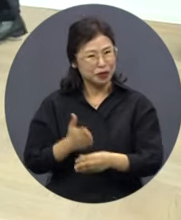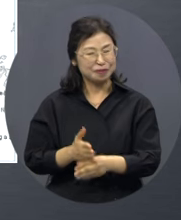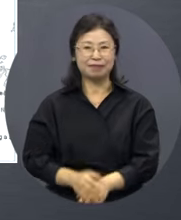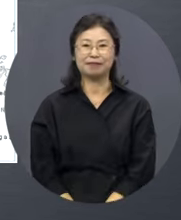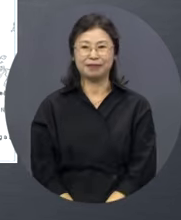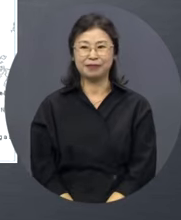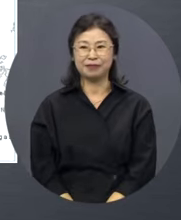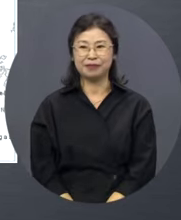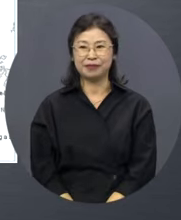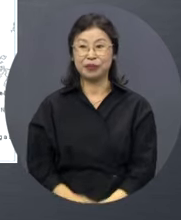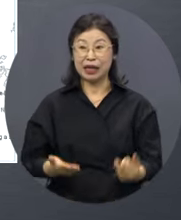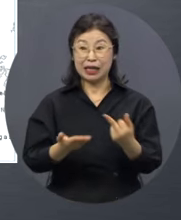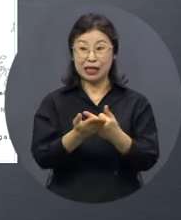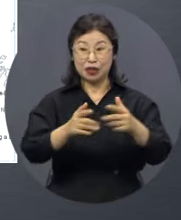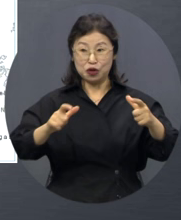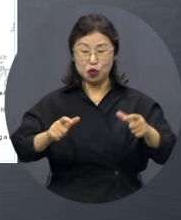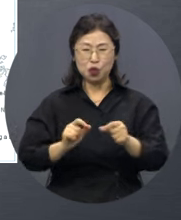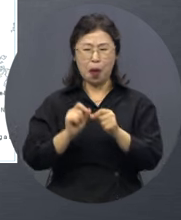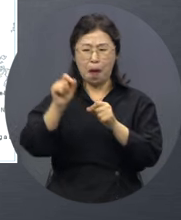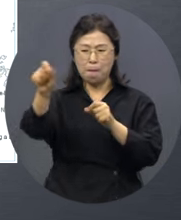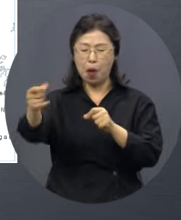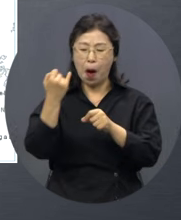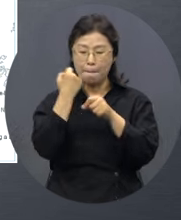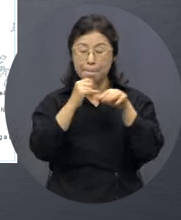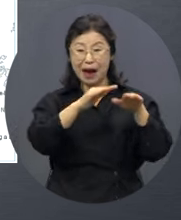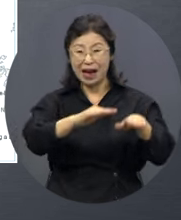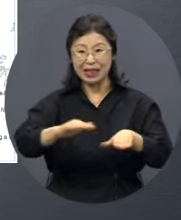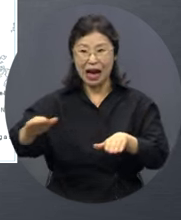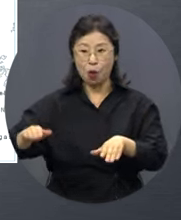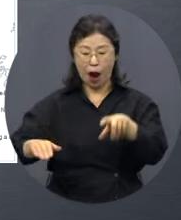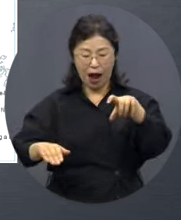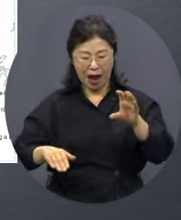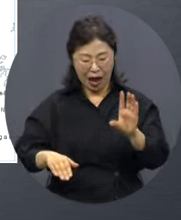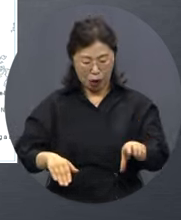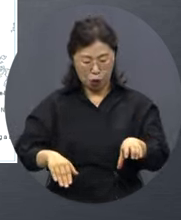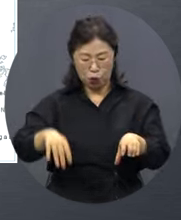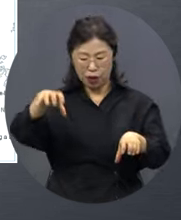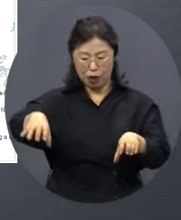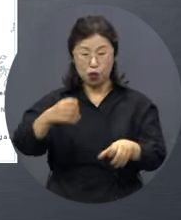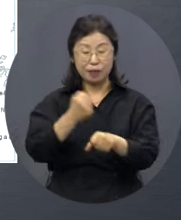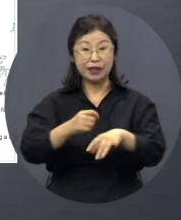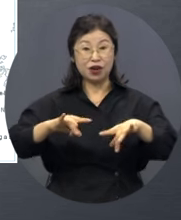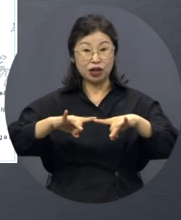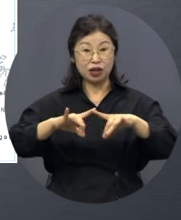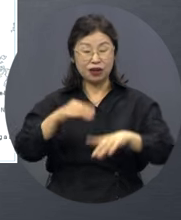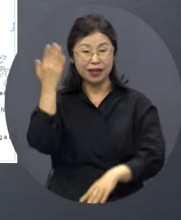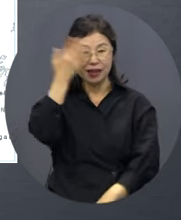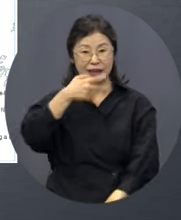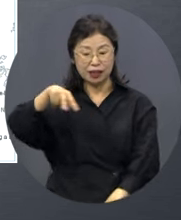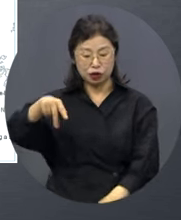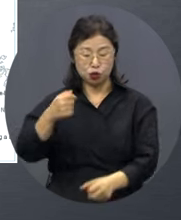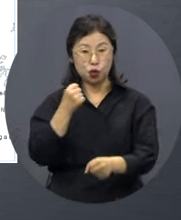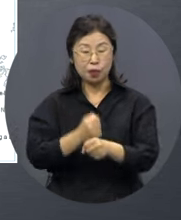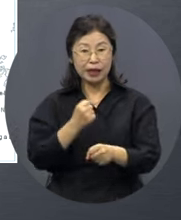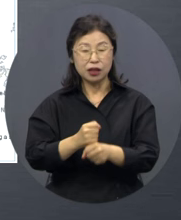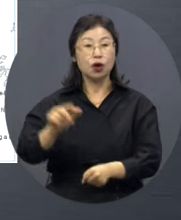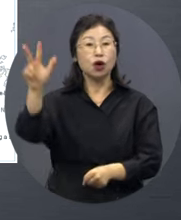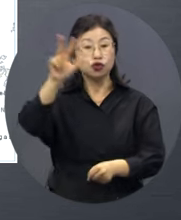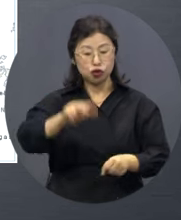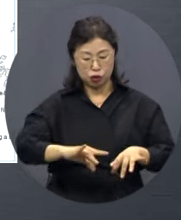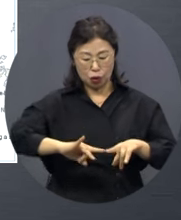분석합니다 제주의 경우 먼 바다와 육상에 한 곳씩 만들어 전기와 그린 수소를 생산해 육지로